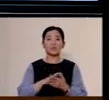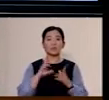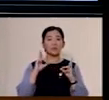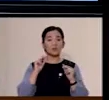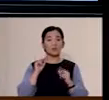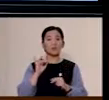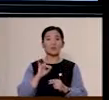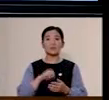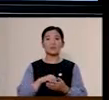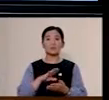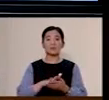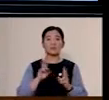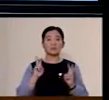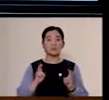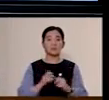тему нашего урока.